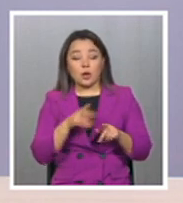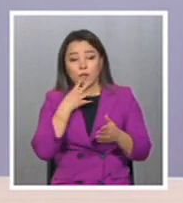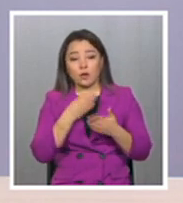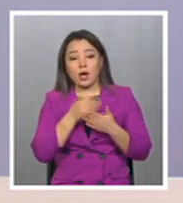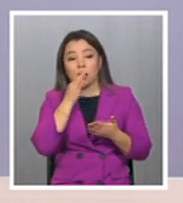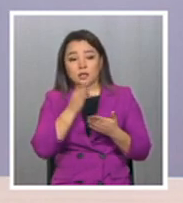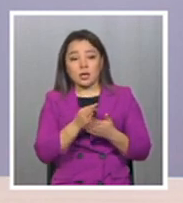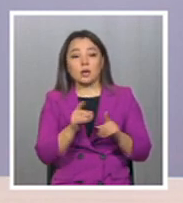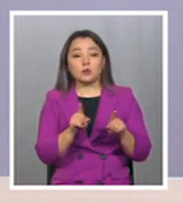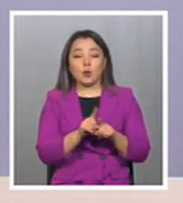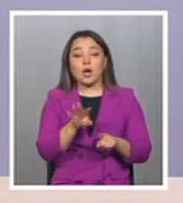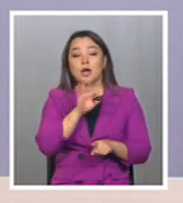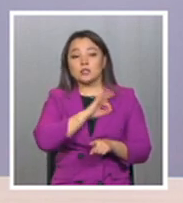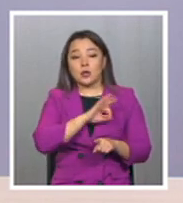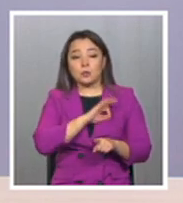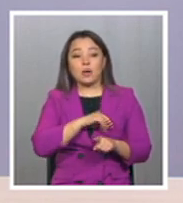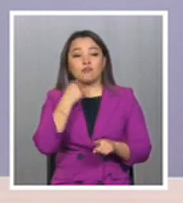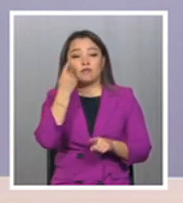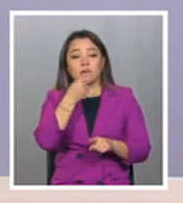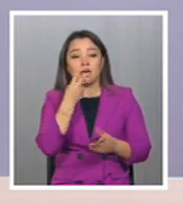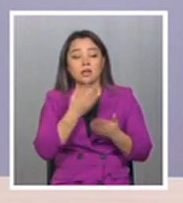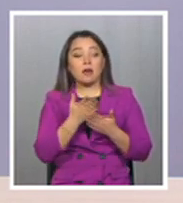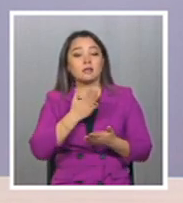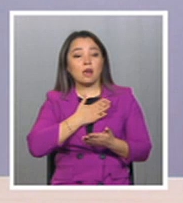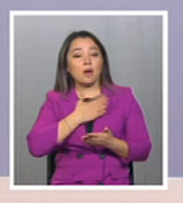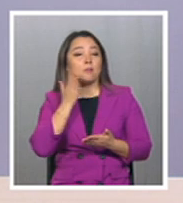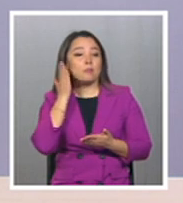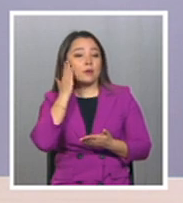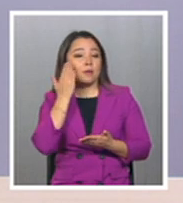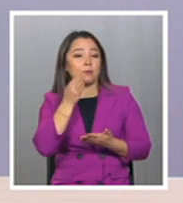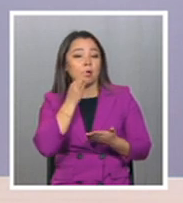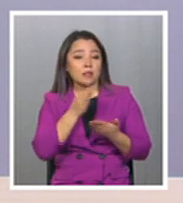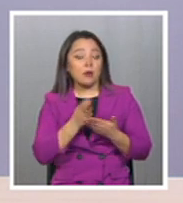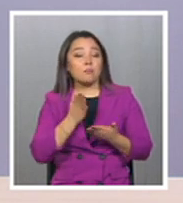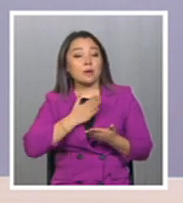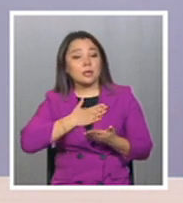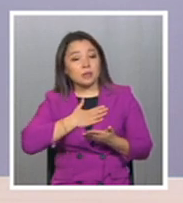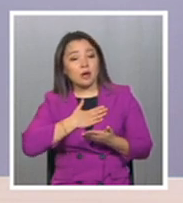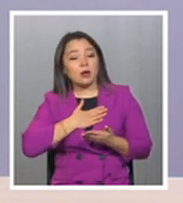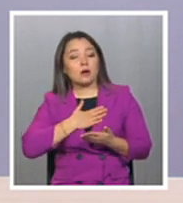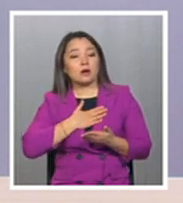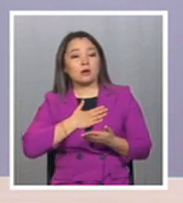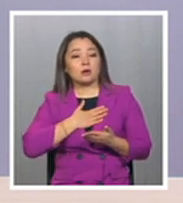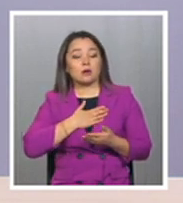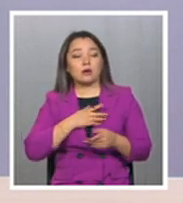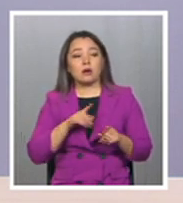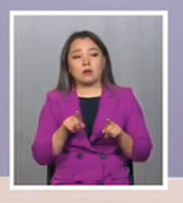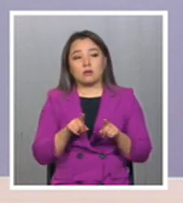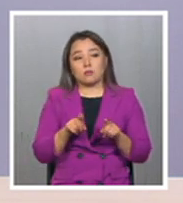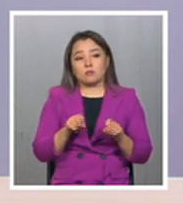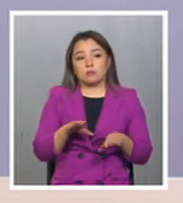вы должны использовать выражение «я предполагаю», «мне кажется». Подумайте.